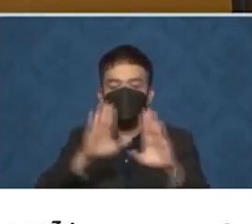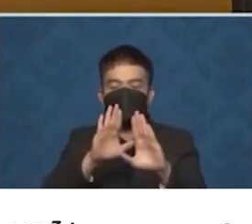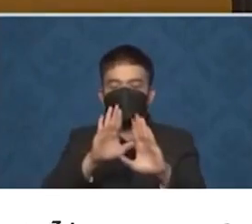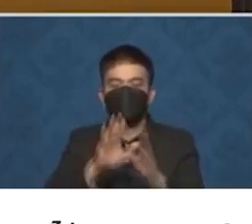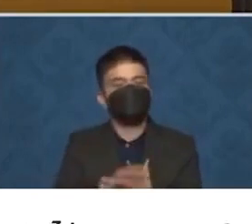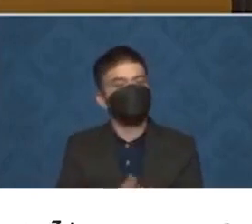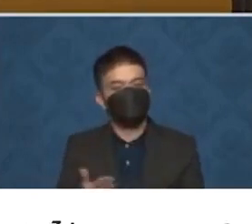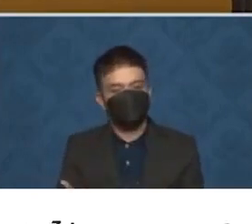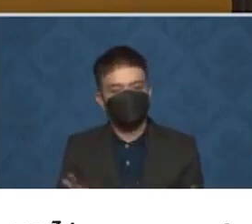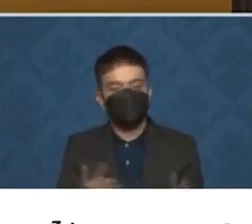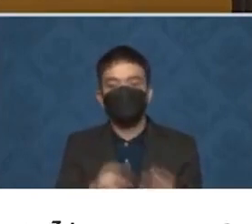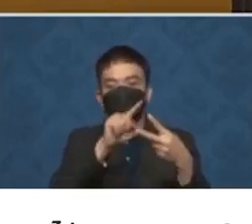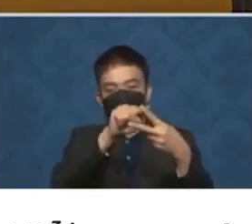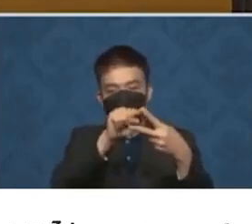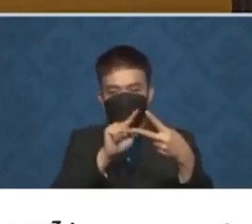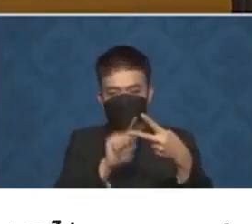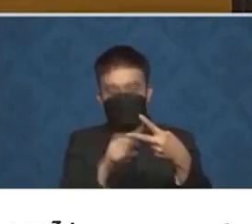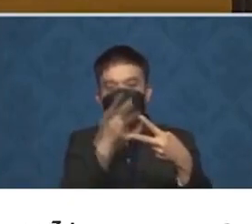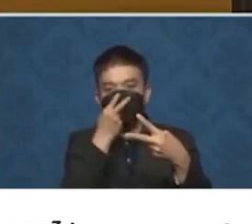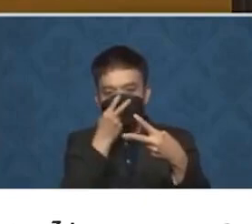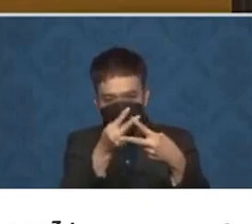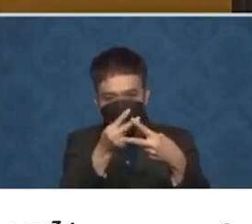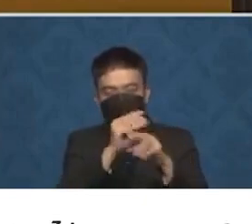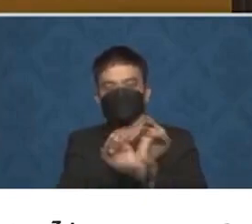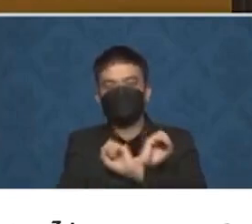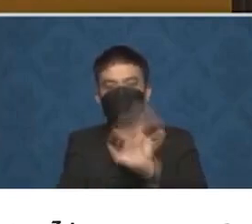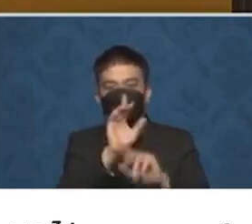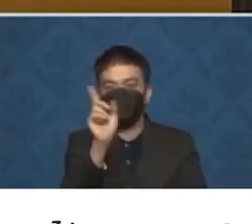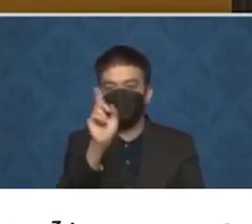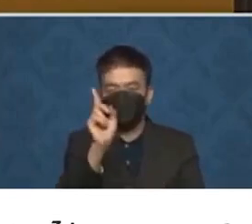สักเฉพาะ2เรื่องนี้นะครับก็จะเห็นนะครับว่า